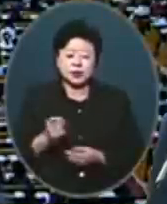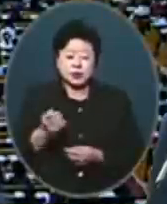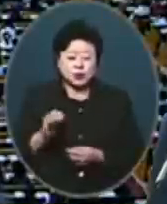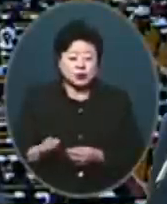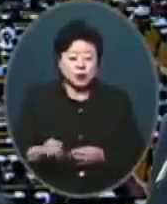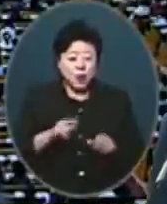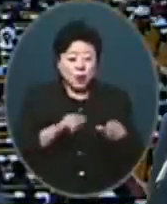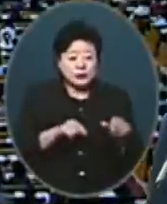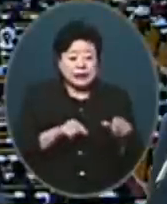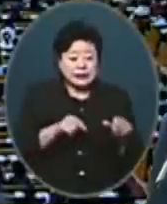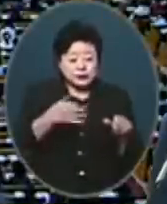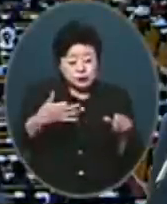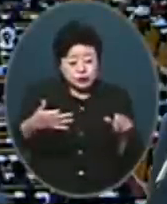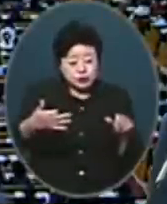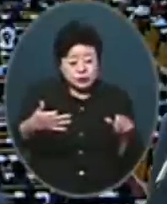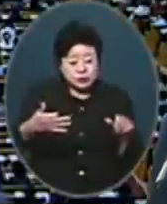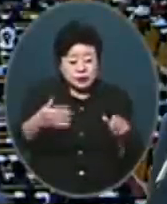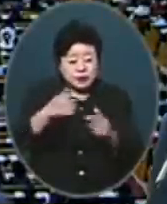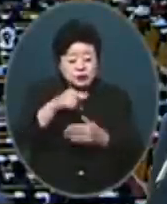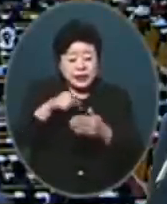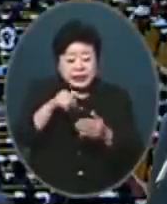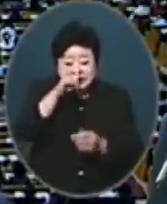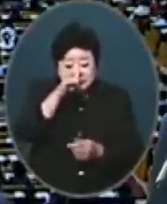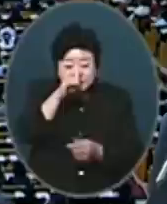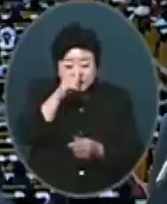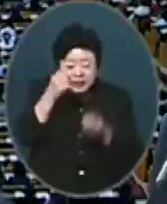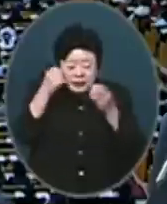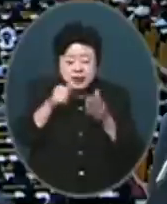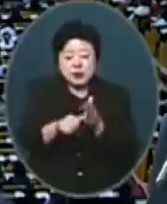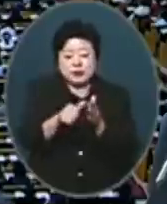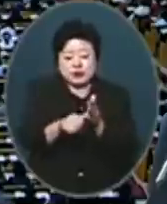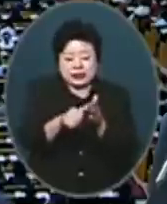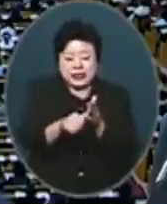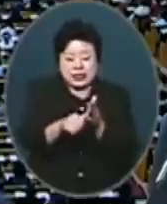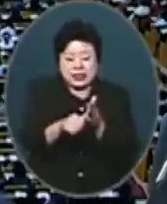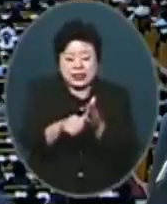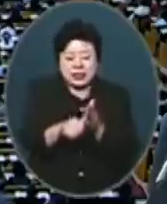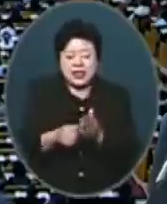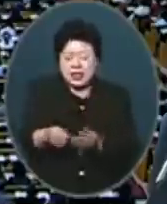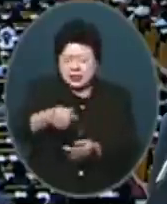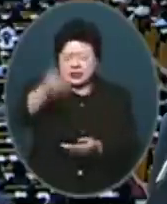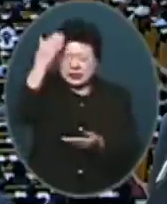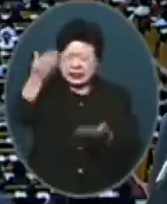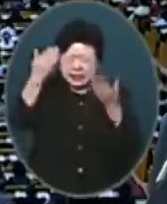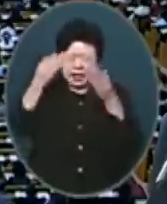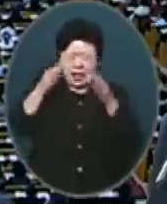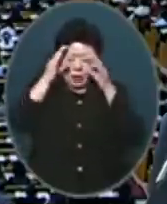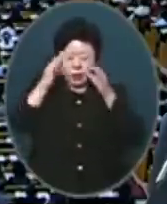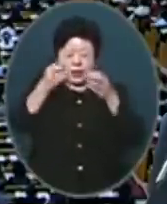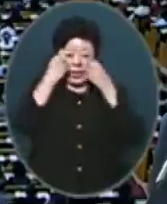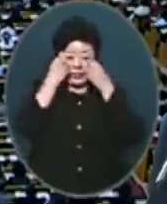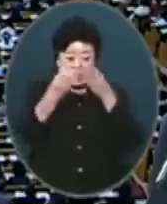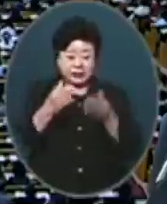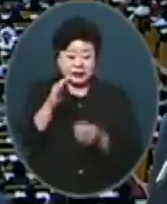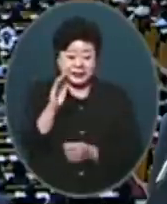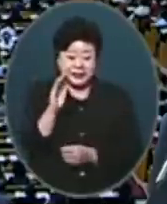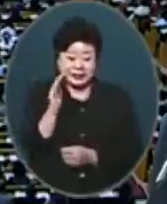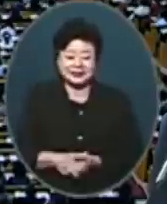고린도후서 5장 17절에 보면 누구든지 그리스도 안에 있으면 새로운 피조물이라 이전 것은 지나갔으니 보라 새것이